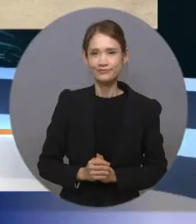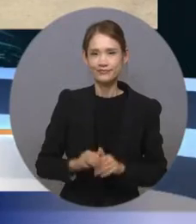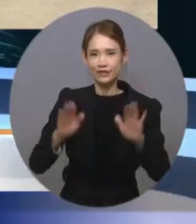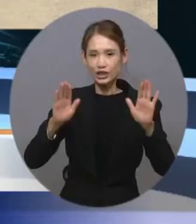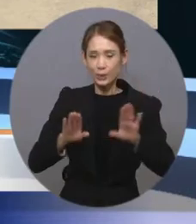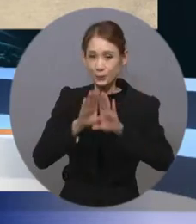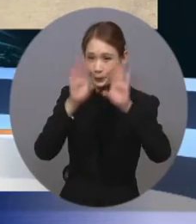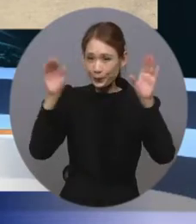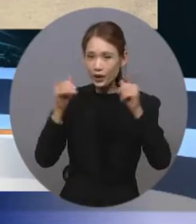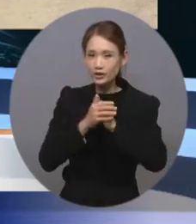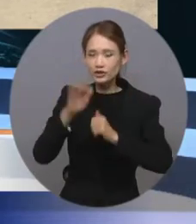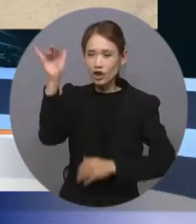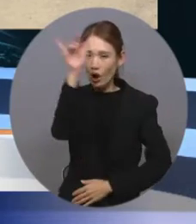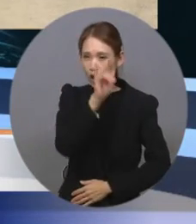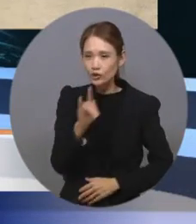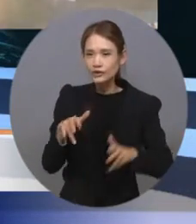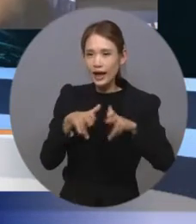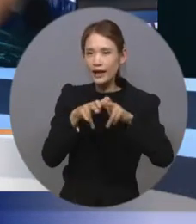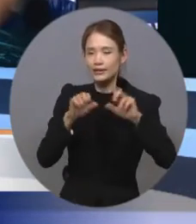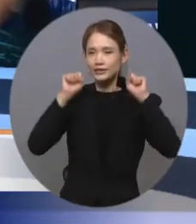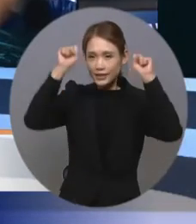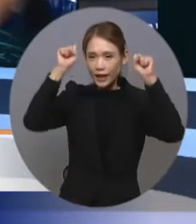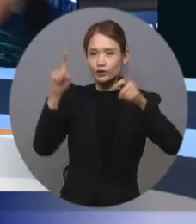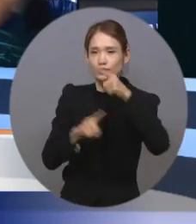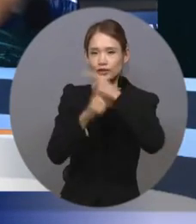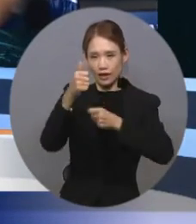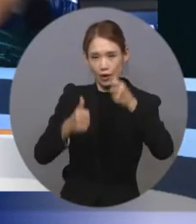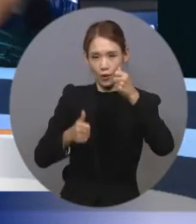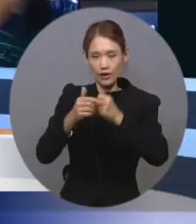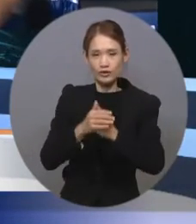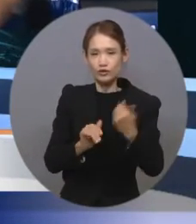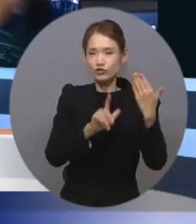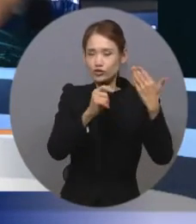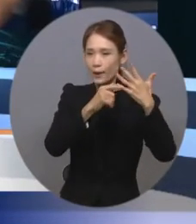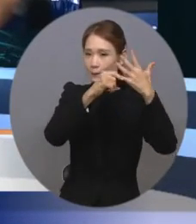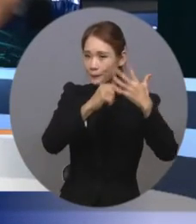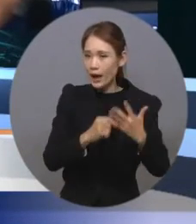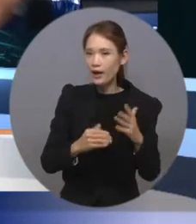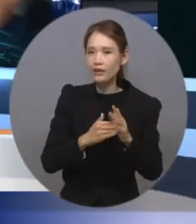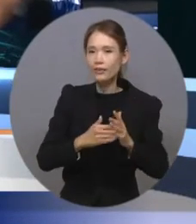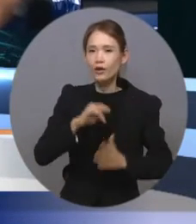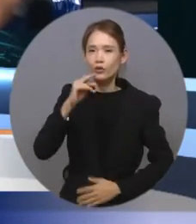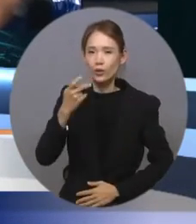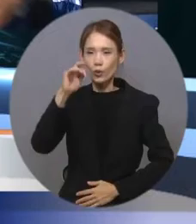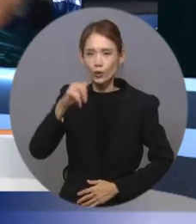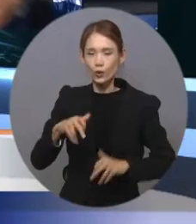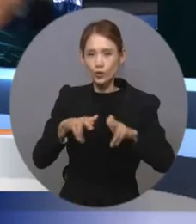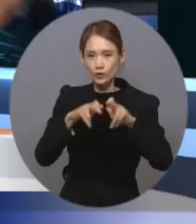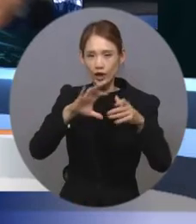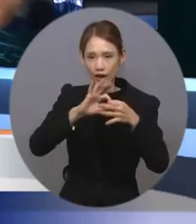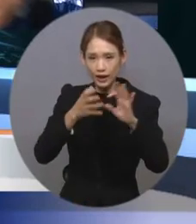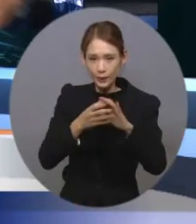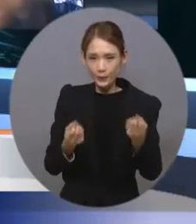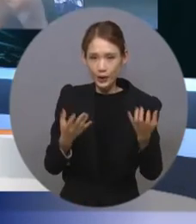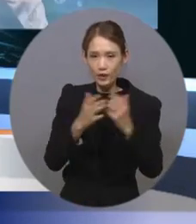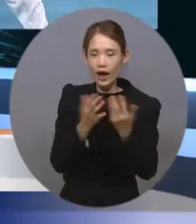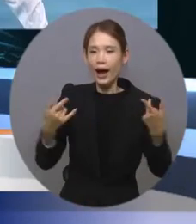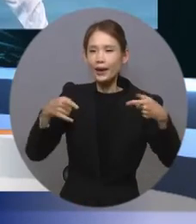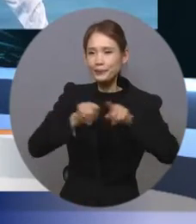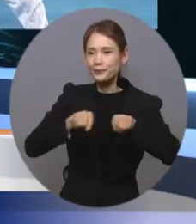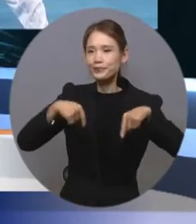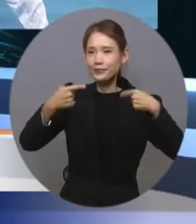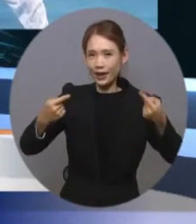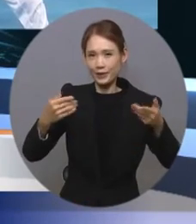이번에 열린 전국장애인체육대회에는 지난 9월 막을 내린 도쿄 패럴림픽 국가대표 선수들도